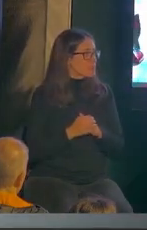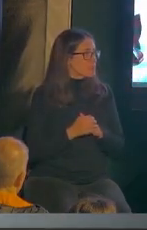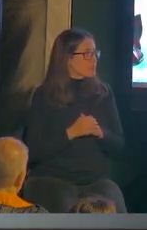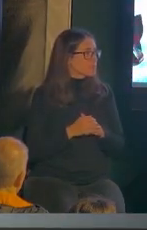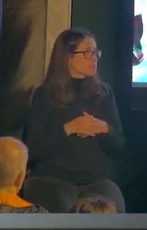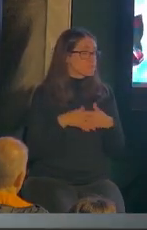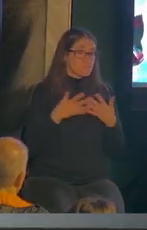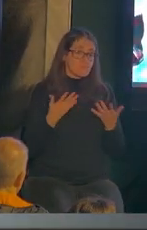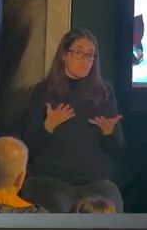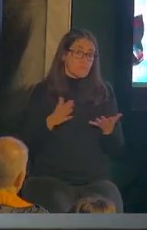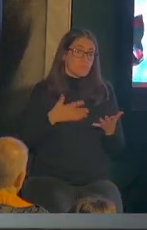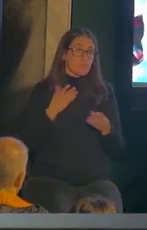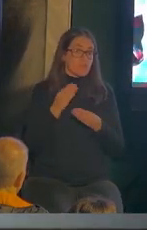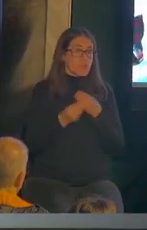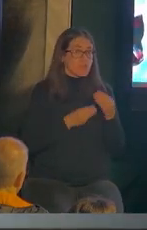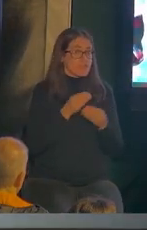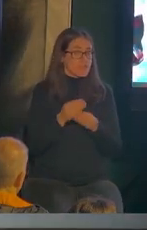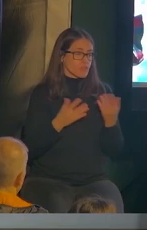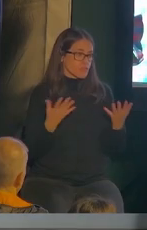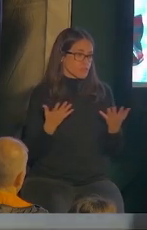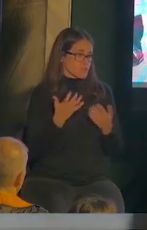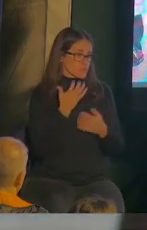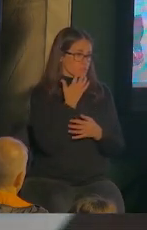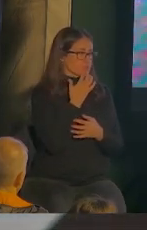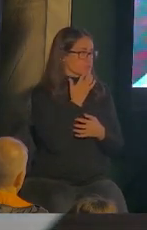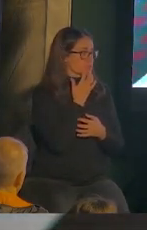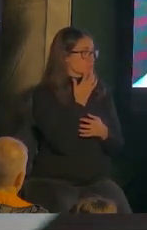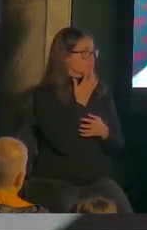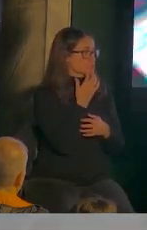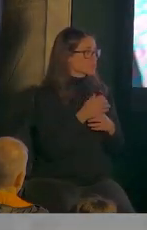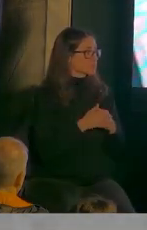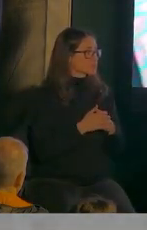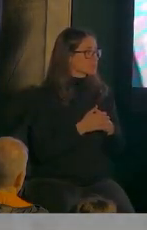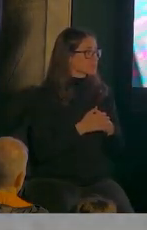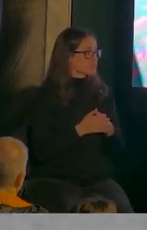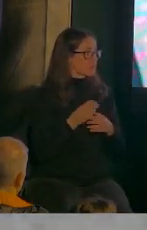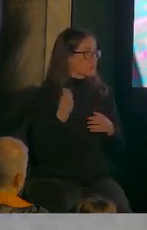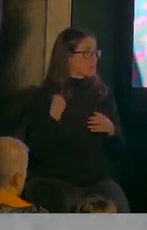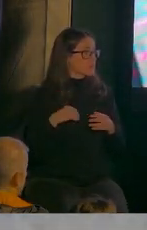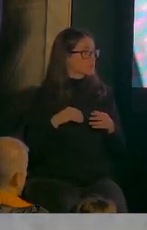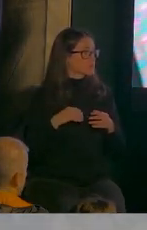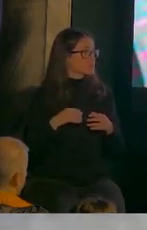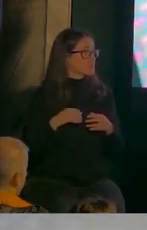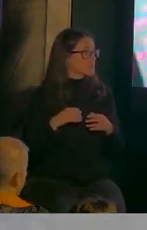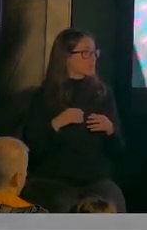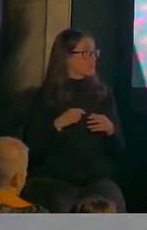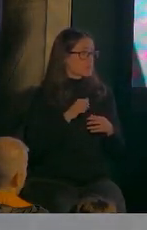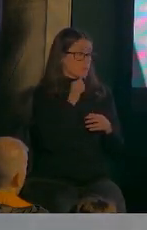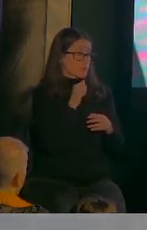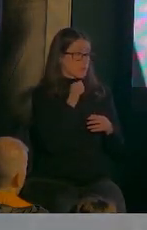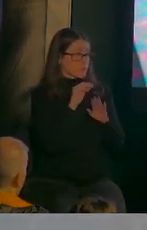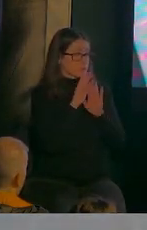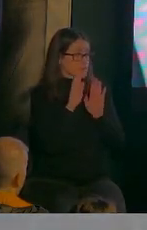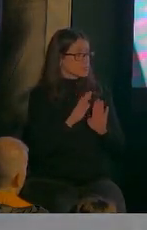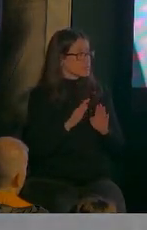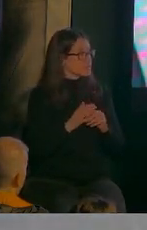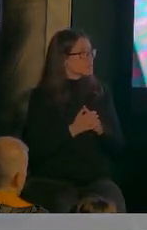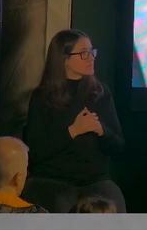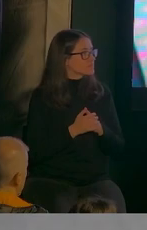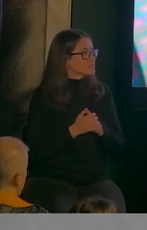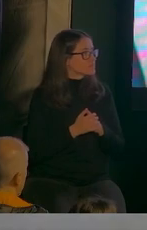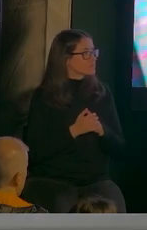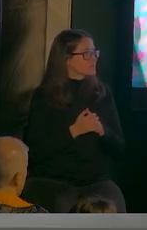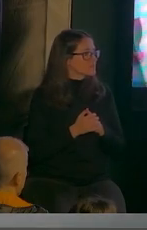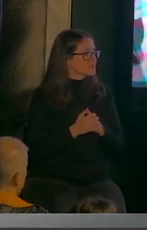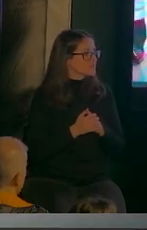l'opció que tens o que es podria fer és fer d'aquesta part que jo he fet... ja el tenim, ara us ho explico. Per un